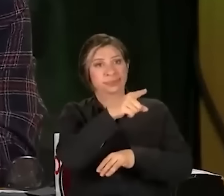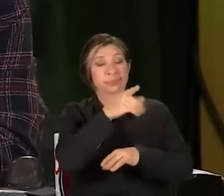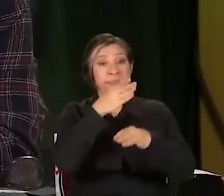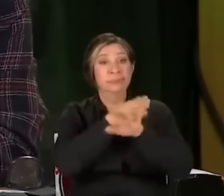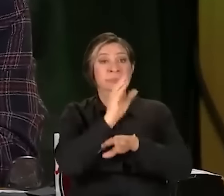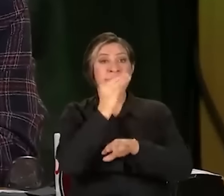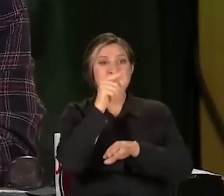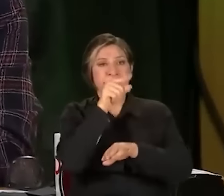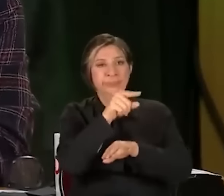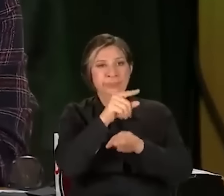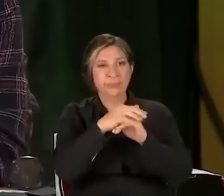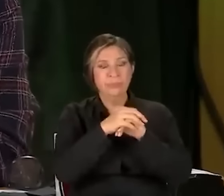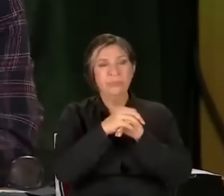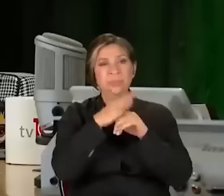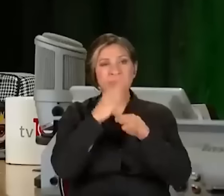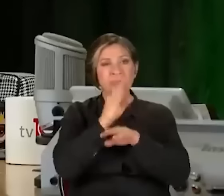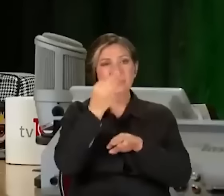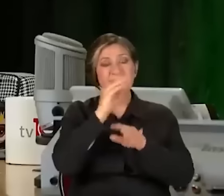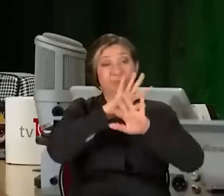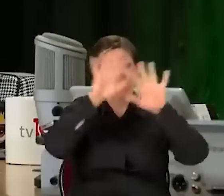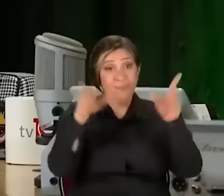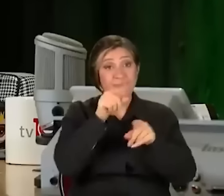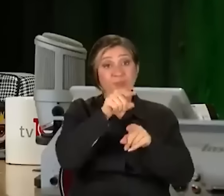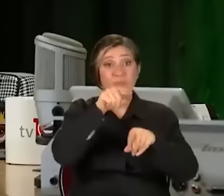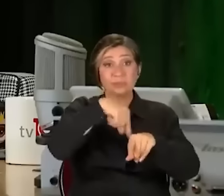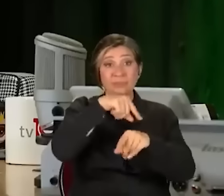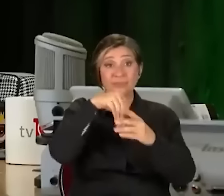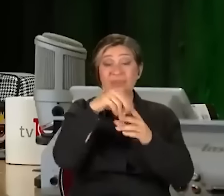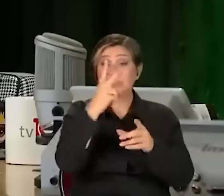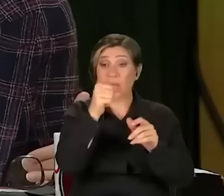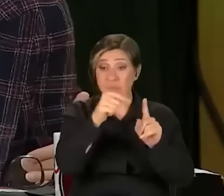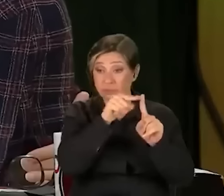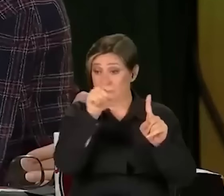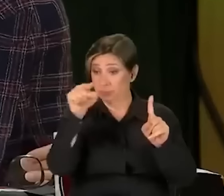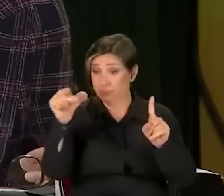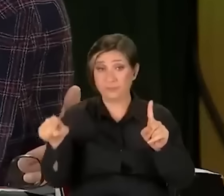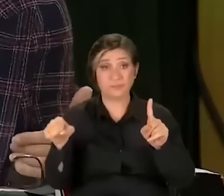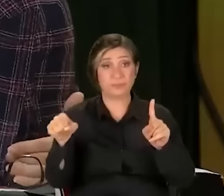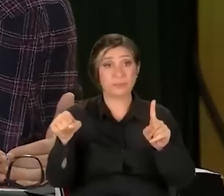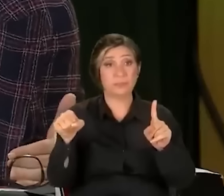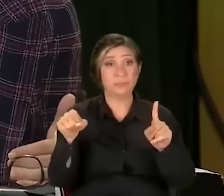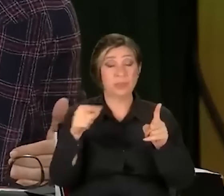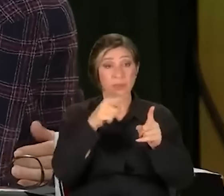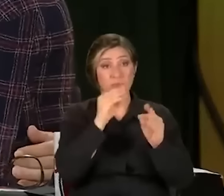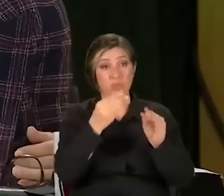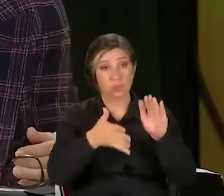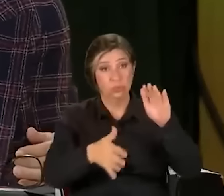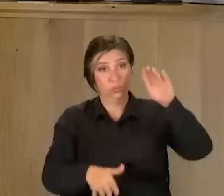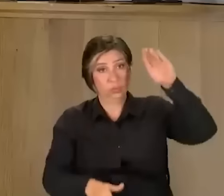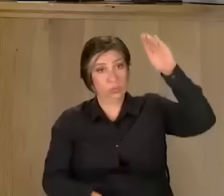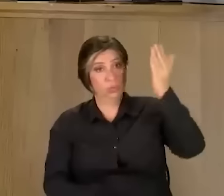Esas çocuk. Esas çocuk. Ve bütün bu süreç içerisinde, 2006'dan beri dediğin süre içerisinde bu çocuk büyüdü.